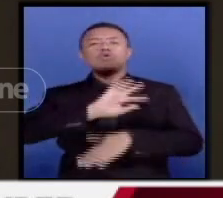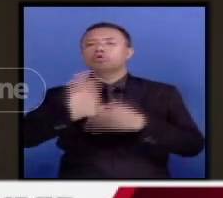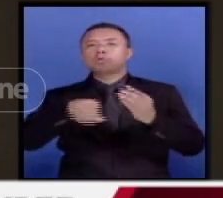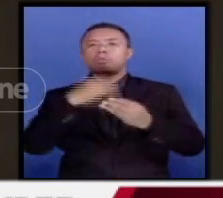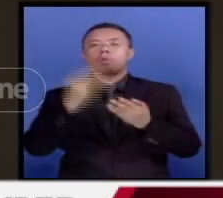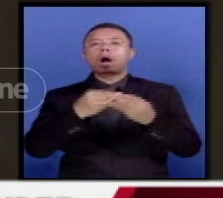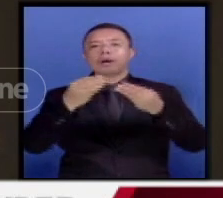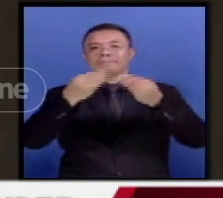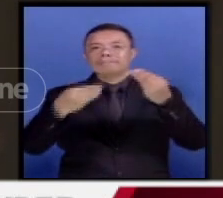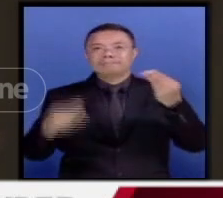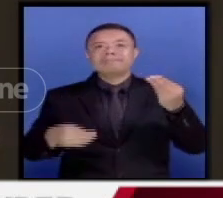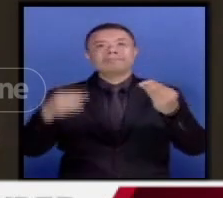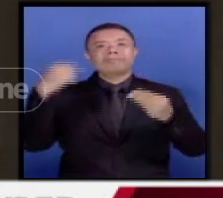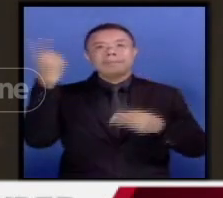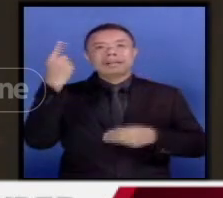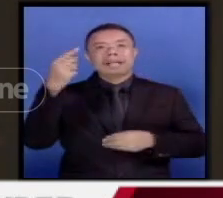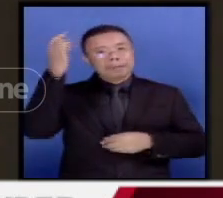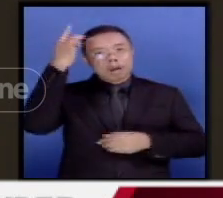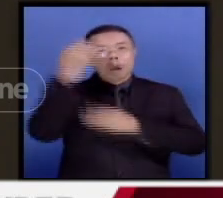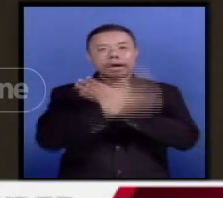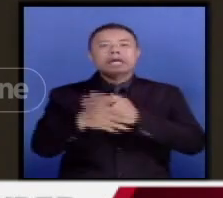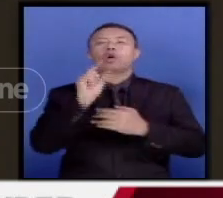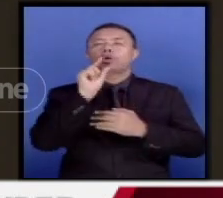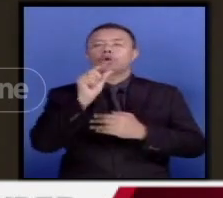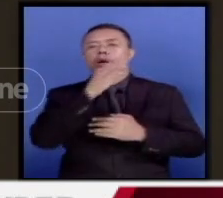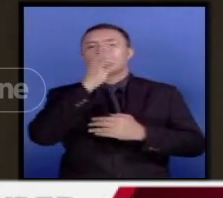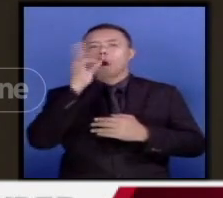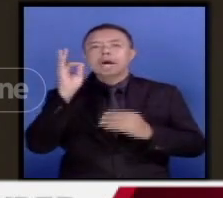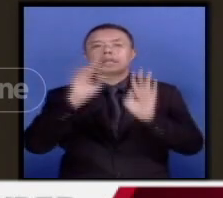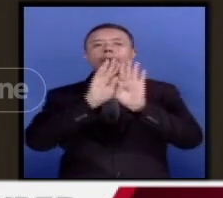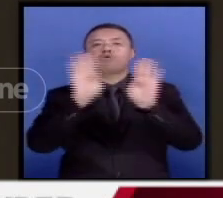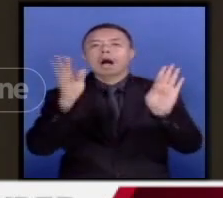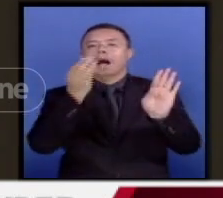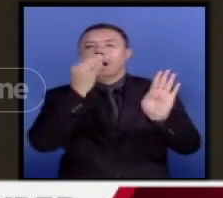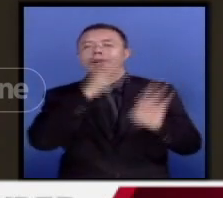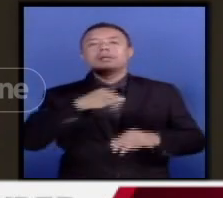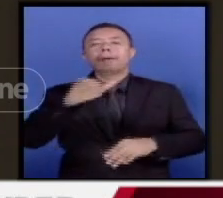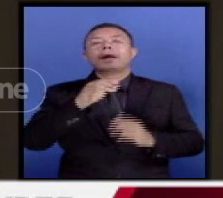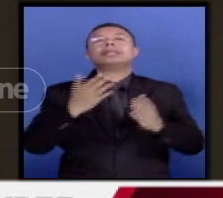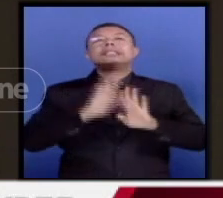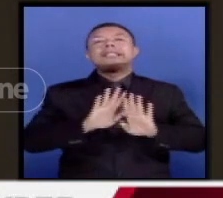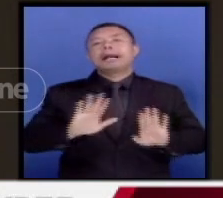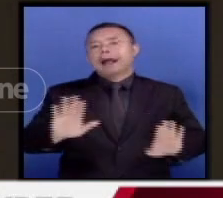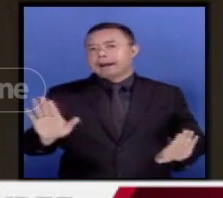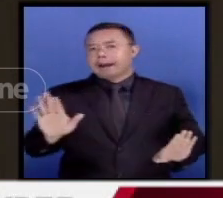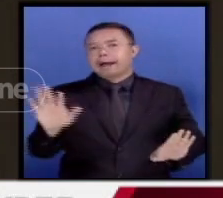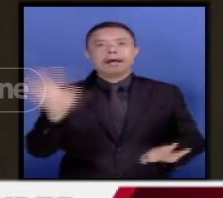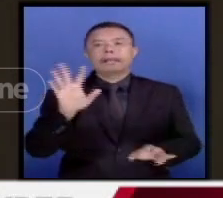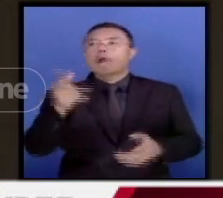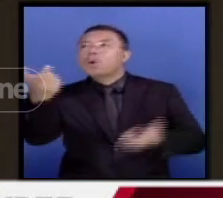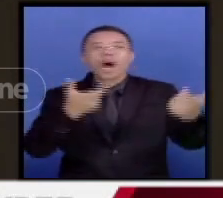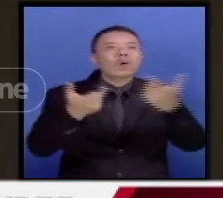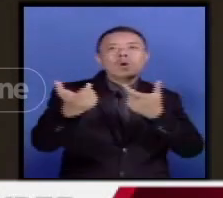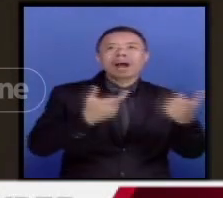pemerintah, ASN, untuk berbuka puasa dengan pola hidup yang sederhana, tidak melakukan atau